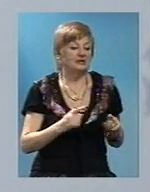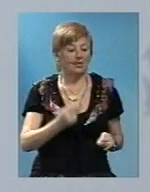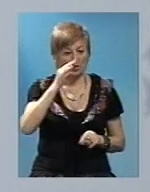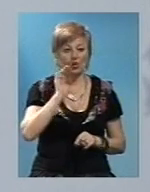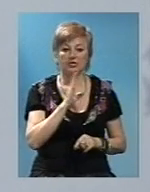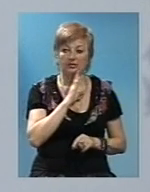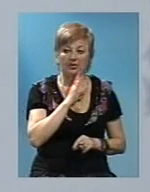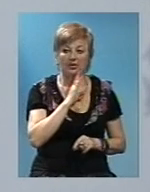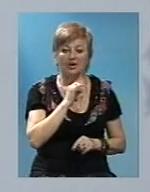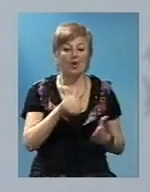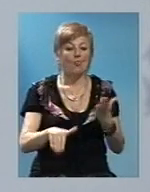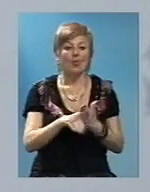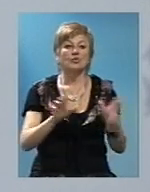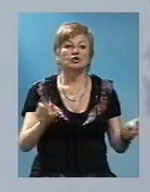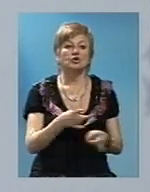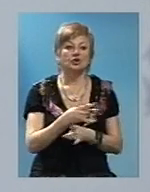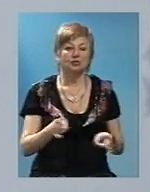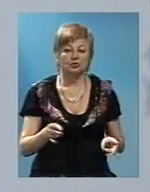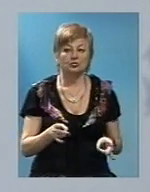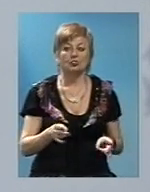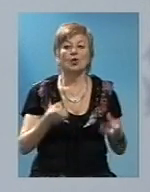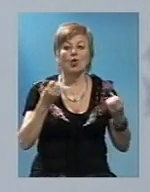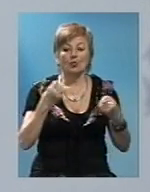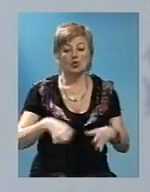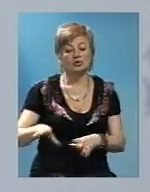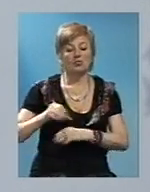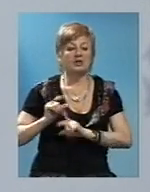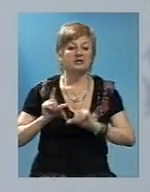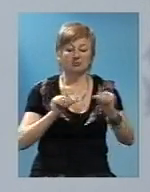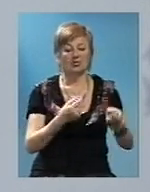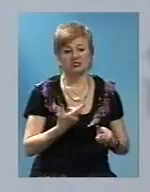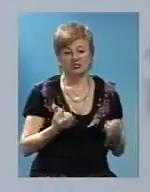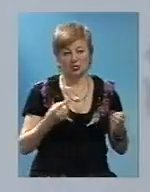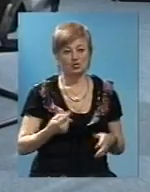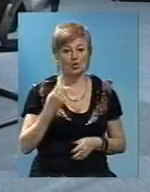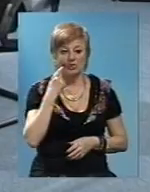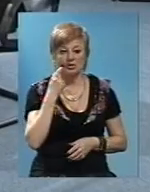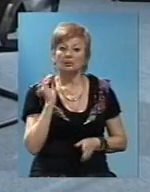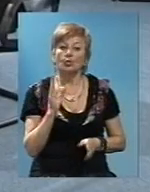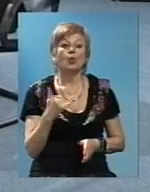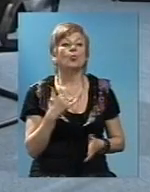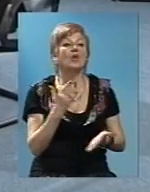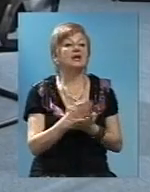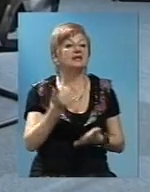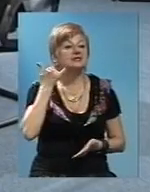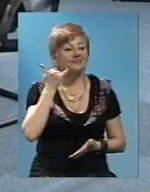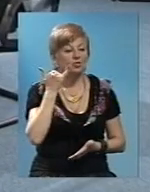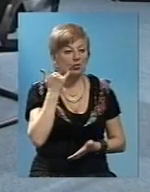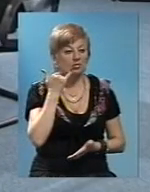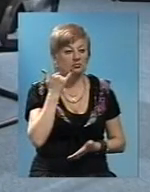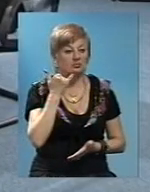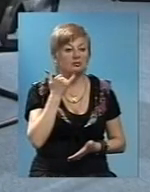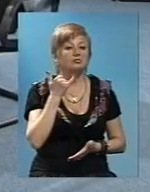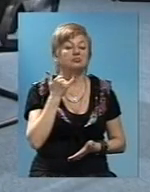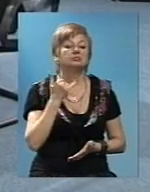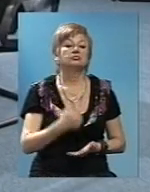Все. Твоя допомога не потрібна. Просто поїдеш з нами. І це дуже прикро. У нас є телефонний дзвінок. Ми